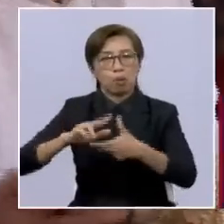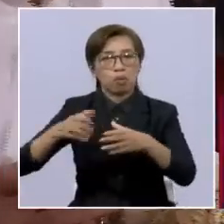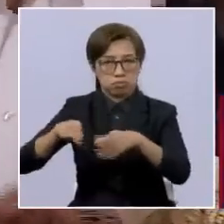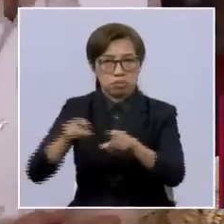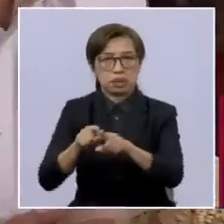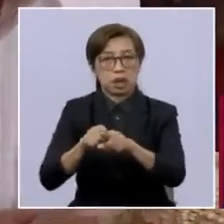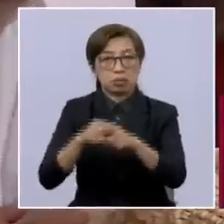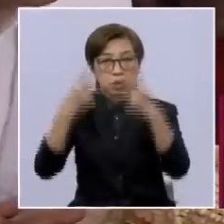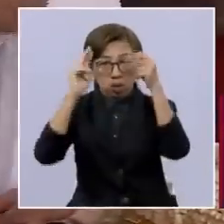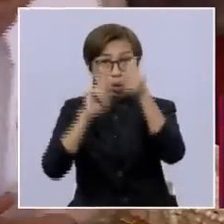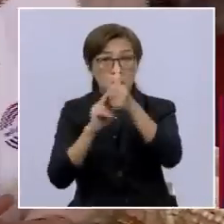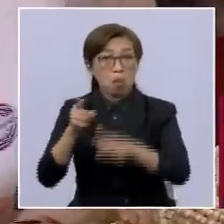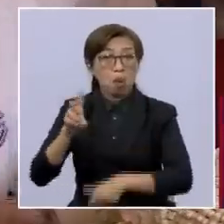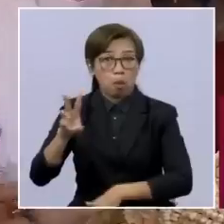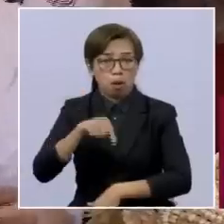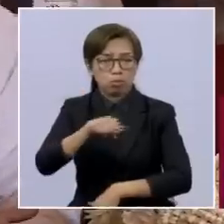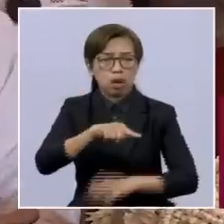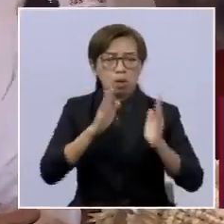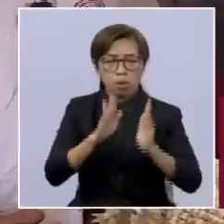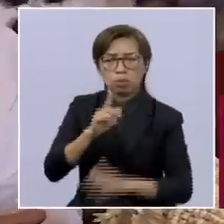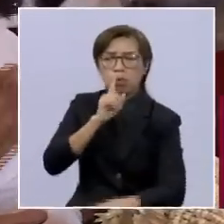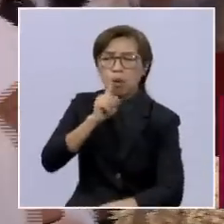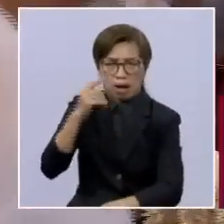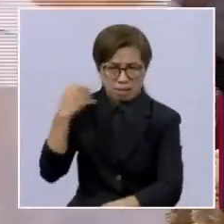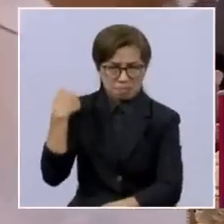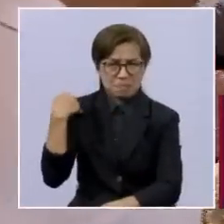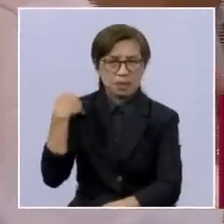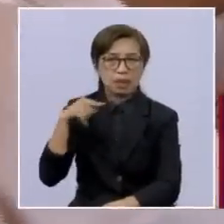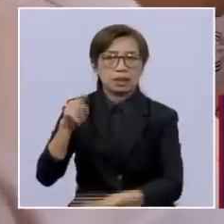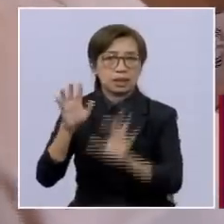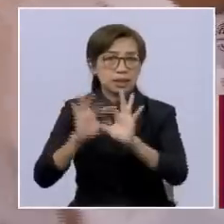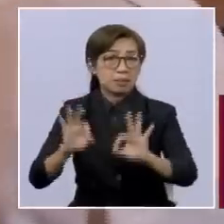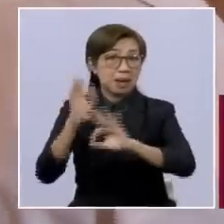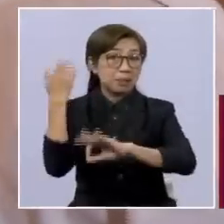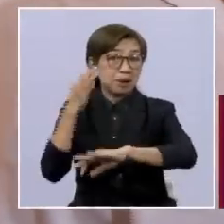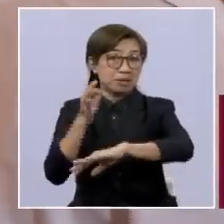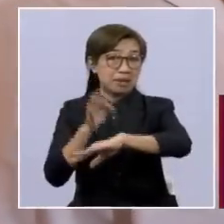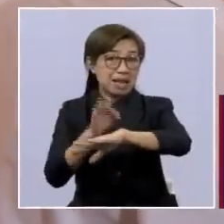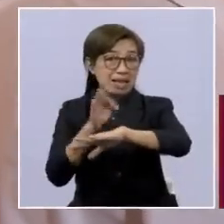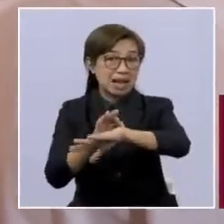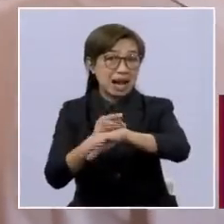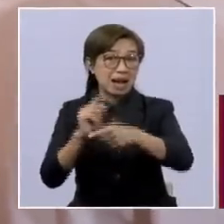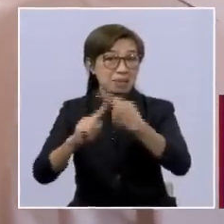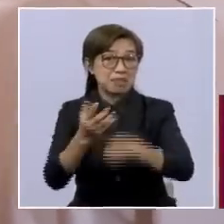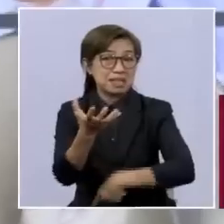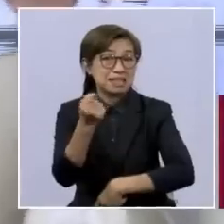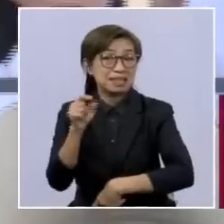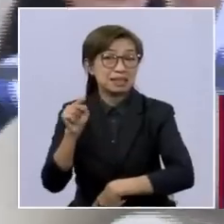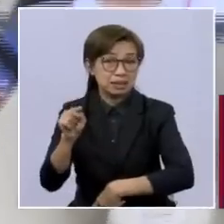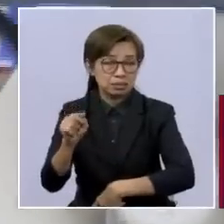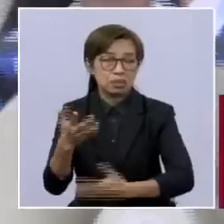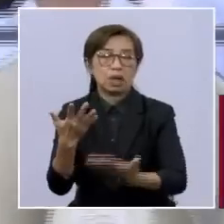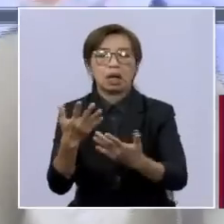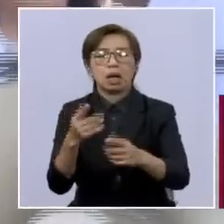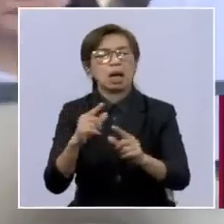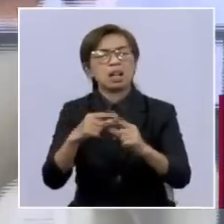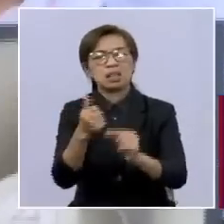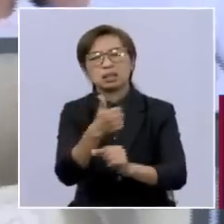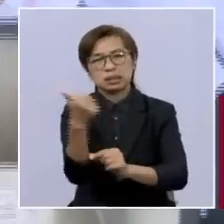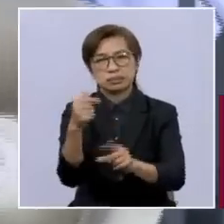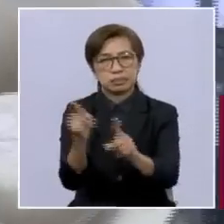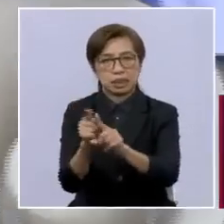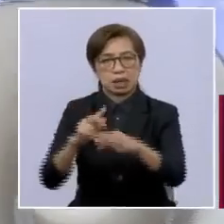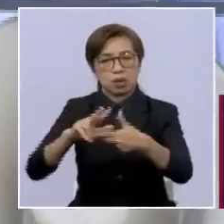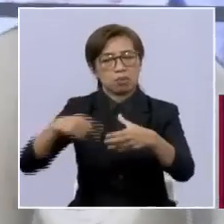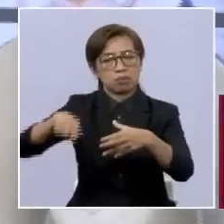ะพลเอกประวิตรเนี่ยถูกวิจารณ์ไม่น้อยเลยโดยเฉพาะเรื่องของนาฬิกาที่ยืมเพื่อนมาแล้วก็อีกหลายๆเรื่องก็เป็นจุดอ่อนหนึ่งของพลังประชารั